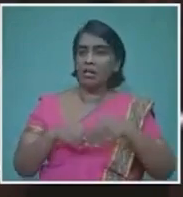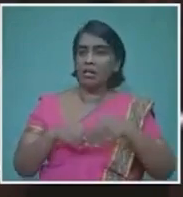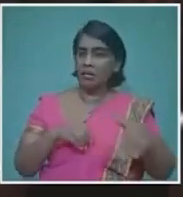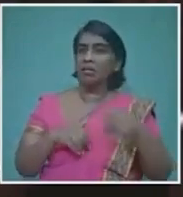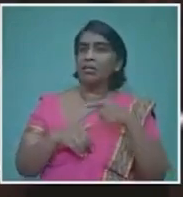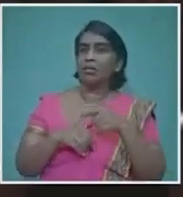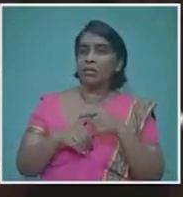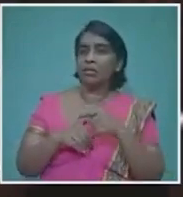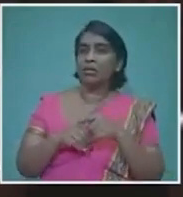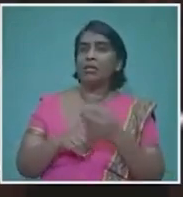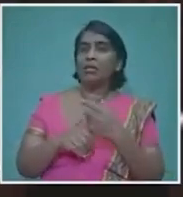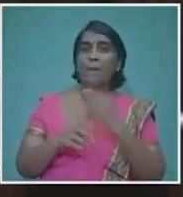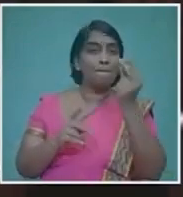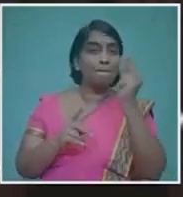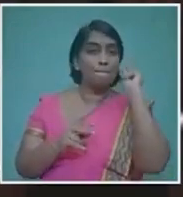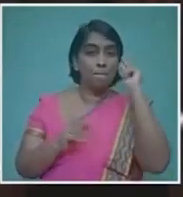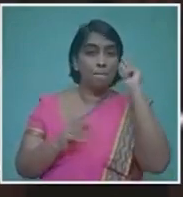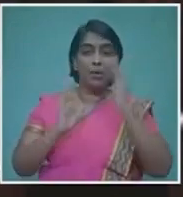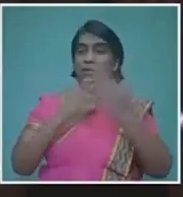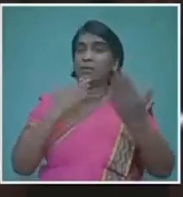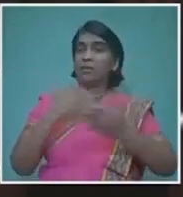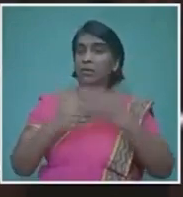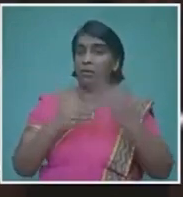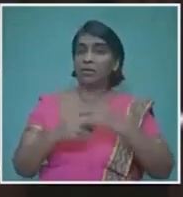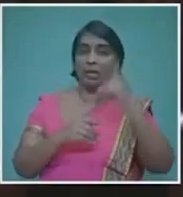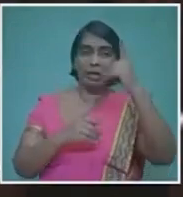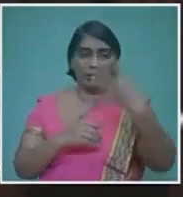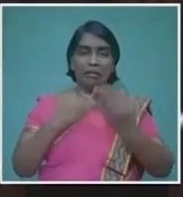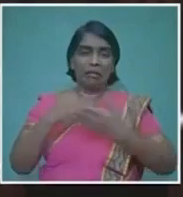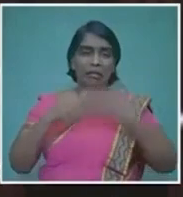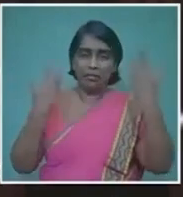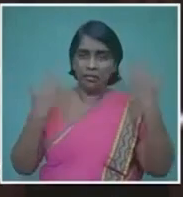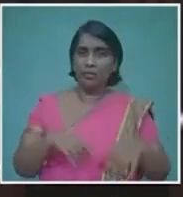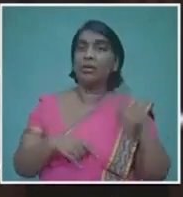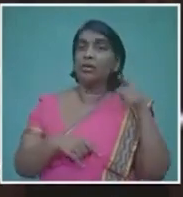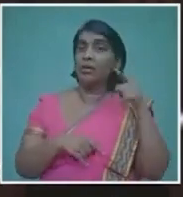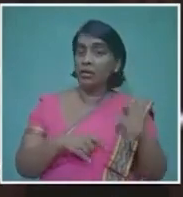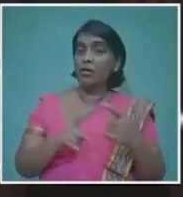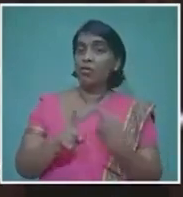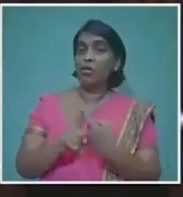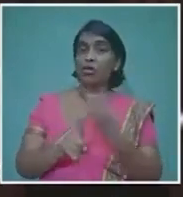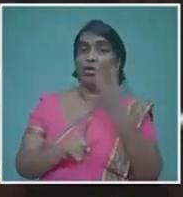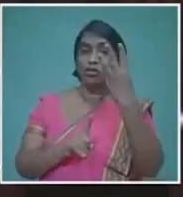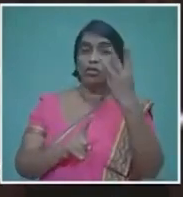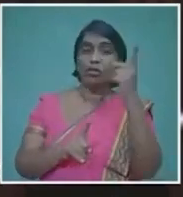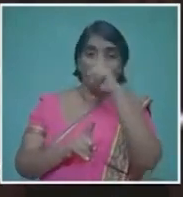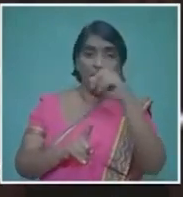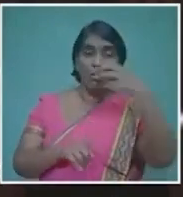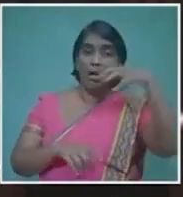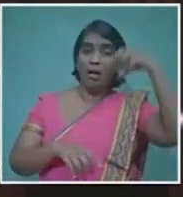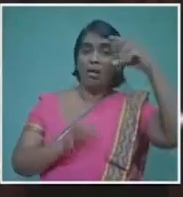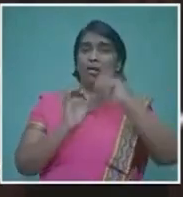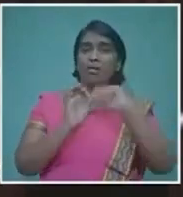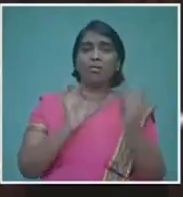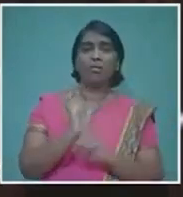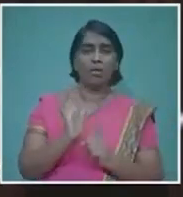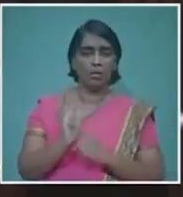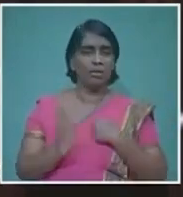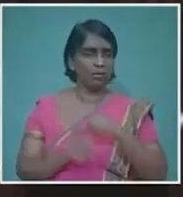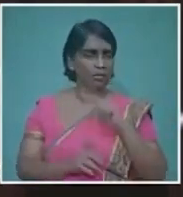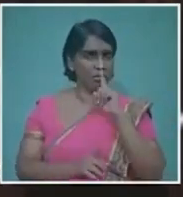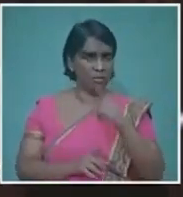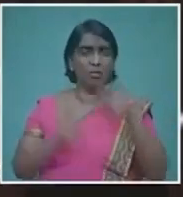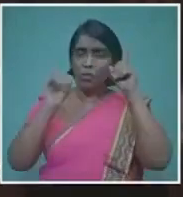අද වෙනකොට බතර මුල්ලේ බිල්ඩිමක් හදලා ඒ බිල්ඩිමේ හතරෙන් එකයි ඉවර කරලා තින්නේ. ඒකට කෝටි 3ක් වෙනලු මාසෙට කරන් බිල. දැන් මම